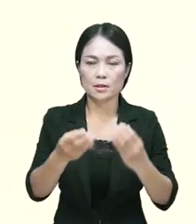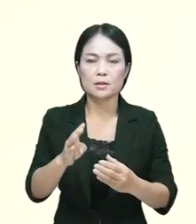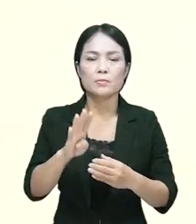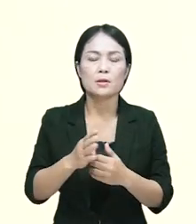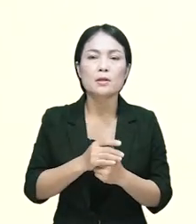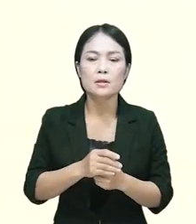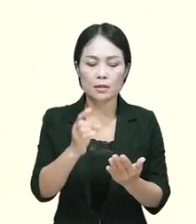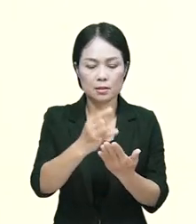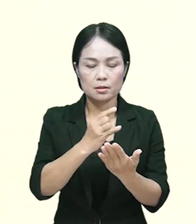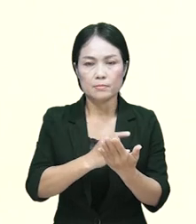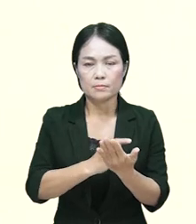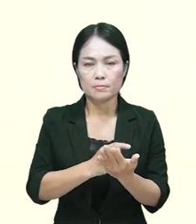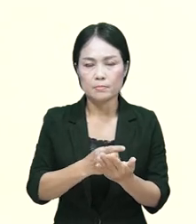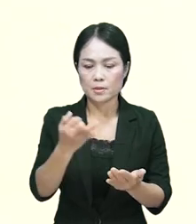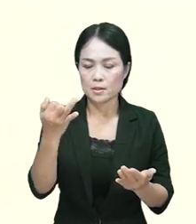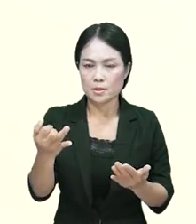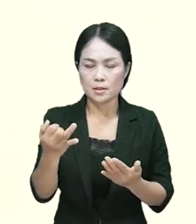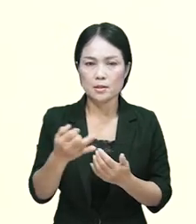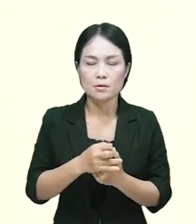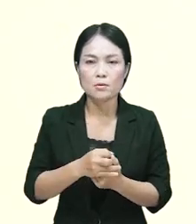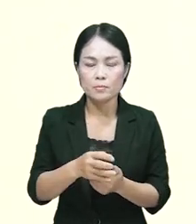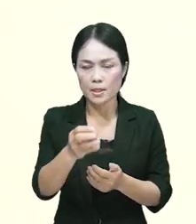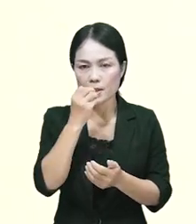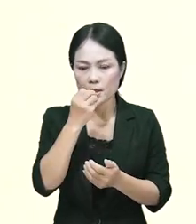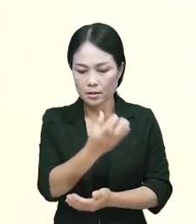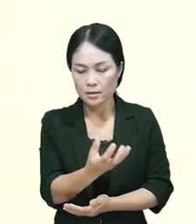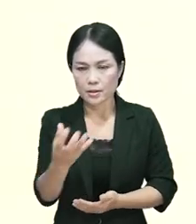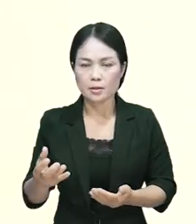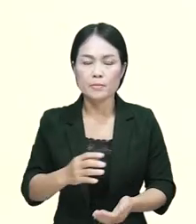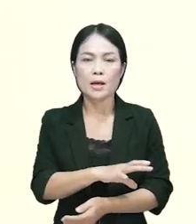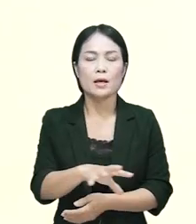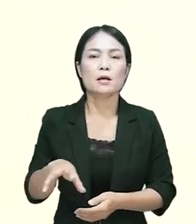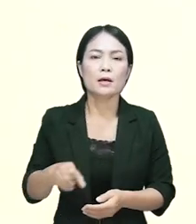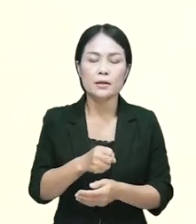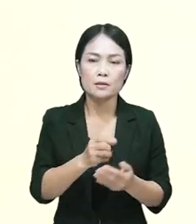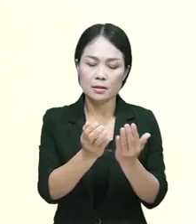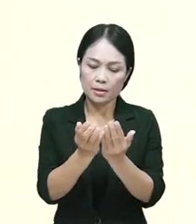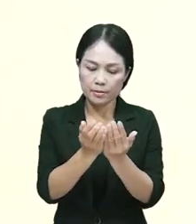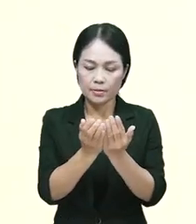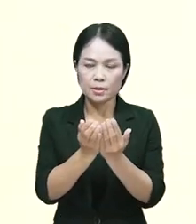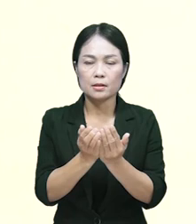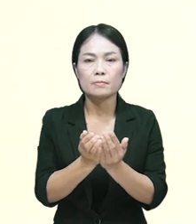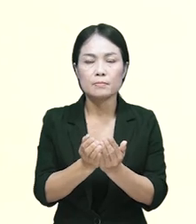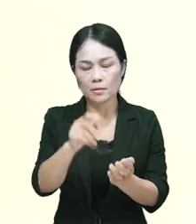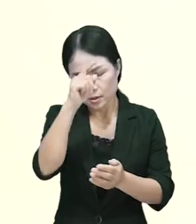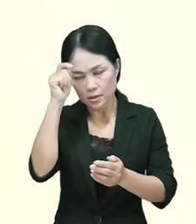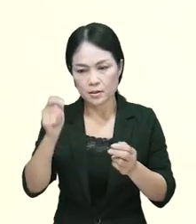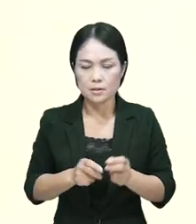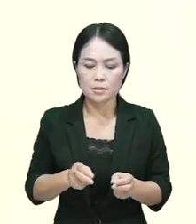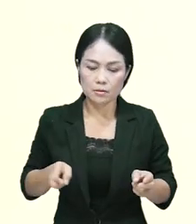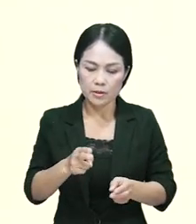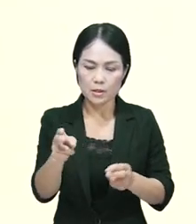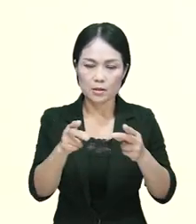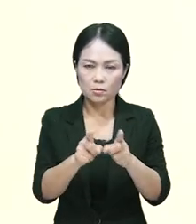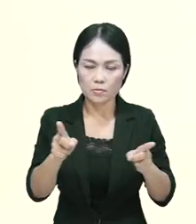4មេរៀនទី7មហូបអាហារខ្មែរអំណានរឿងអន្ទង់វែងឆ្